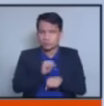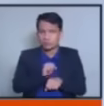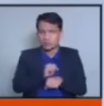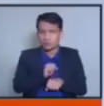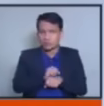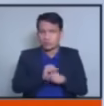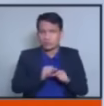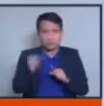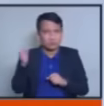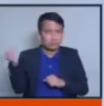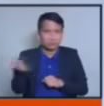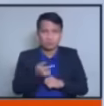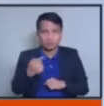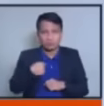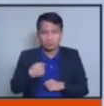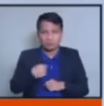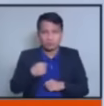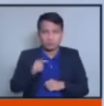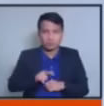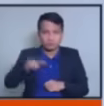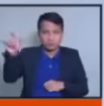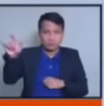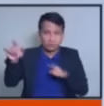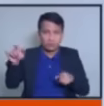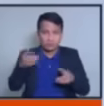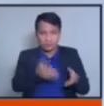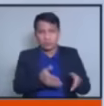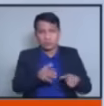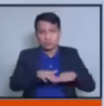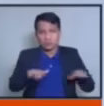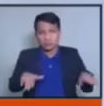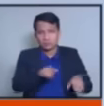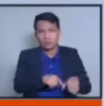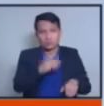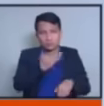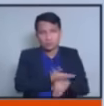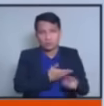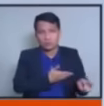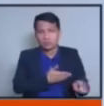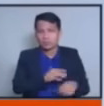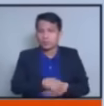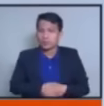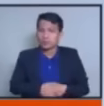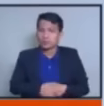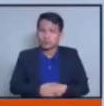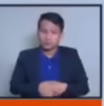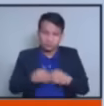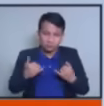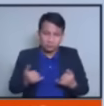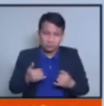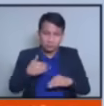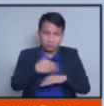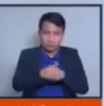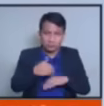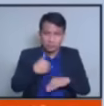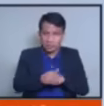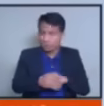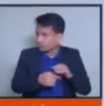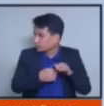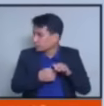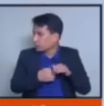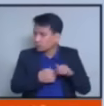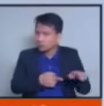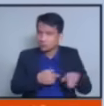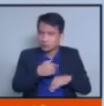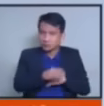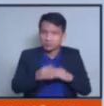puro akin lahat. Bali, nag-abroad ako. Sabi ko, siya na bahala sa mga bata. Nung nag-abroad ako, nagpapadala ako. Nalaman ko lang, nag-asawa na